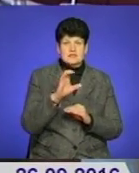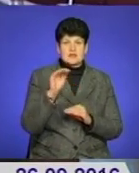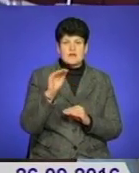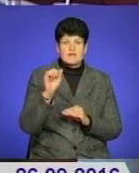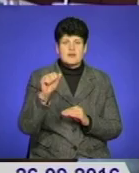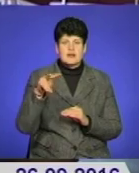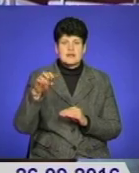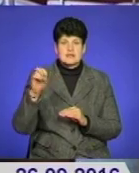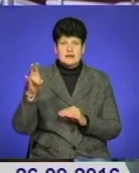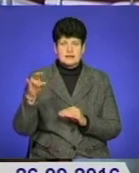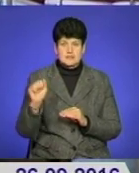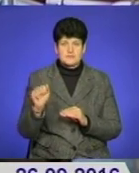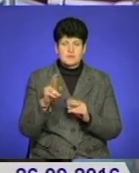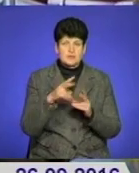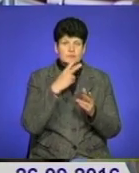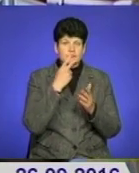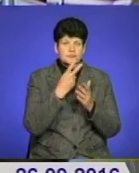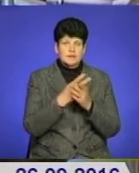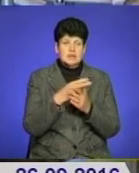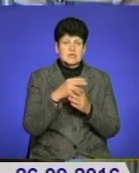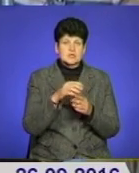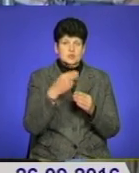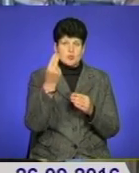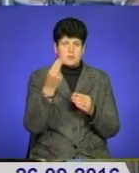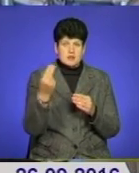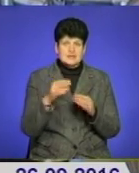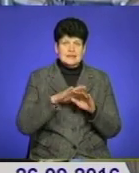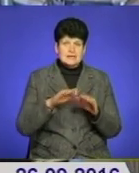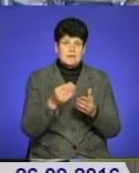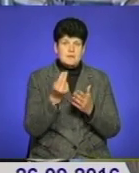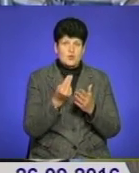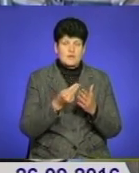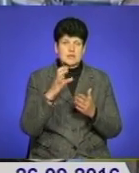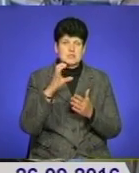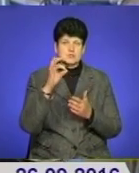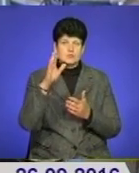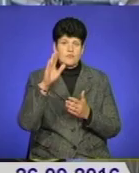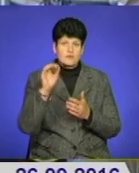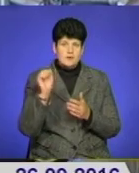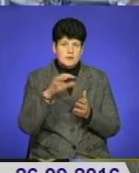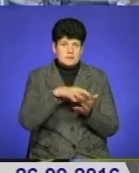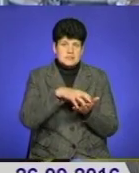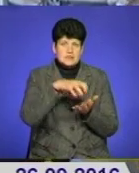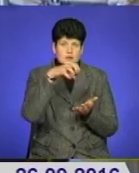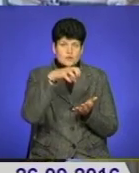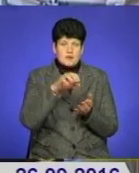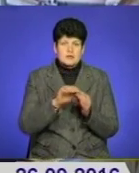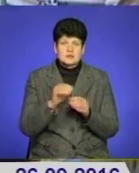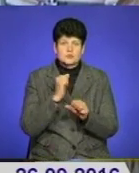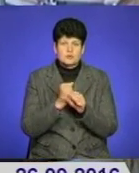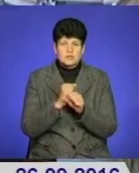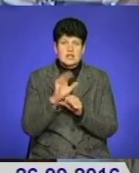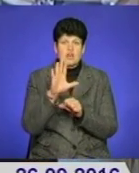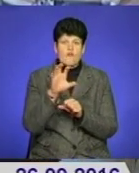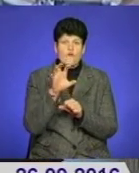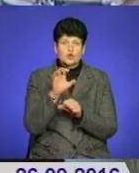Ми векторизуємо зображення. Дітки на папері малювали сову, потім ми цю сову сканували, обробили в програмі